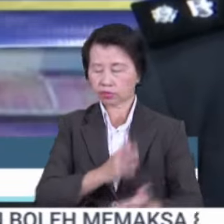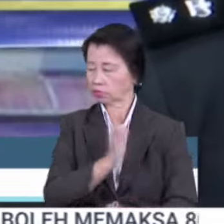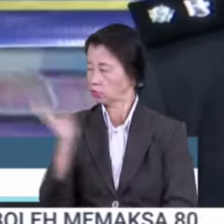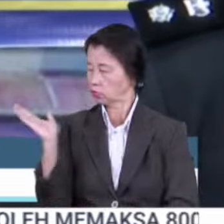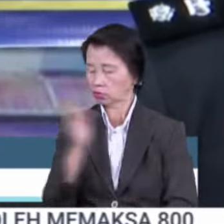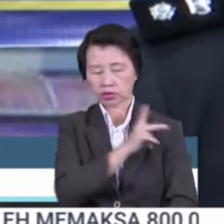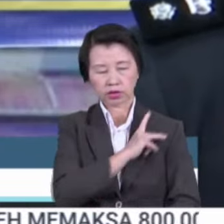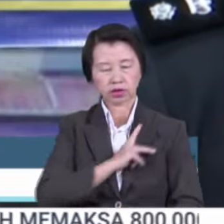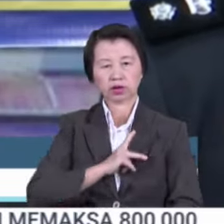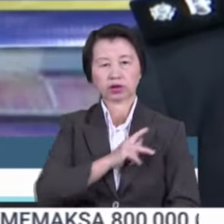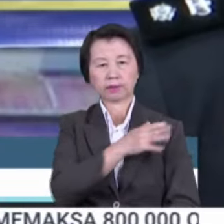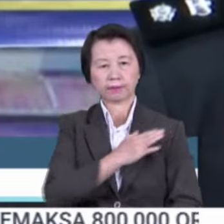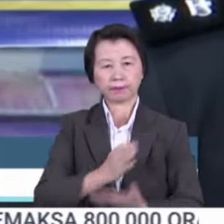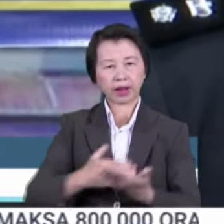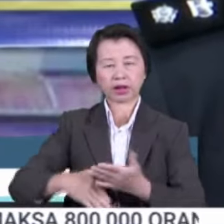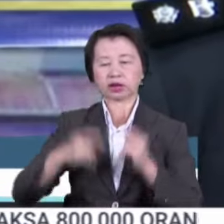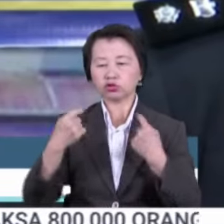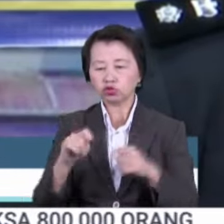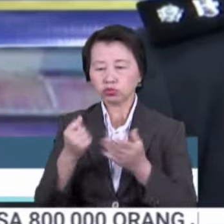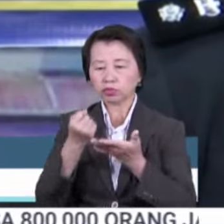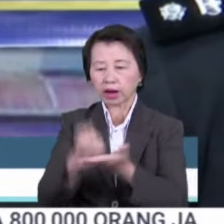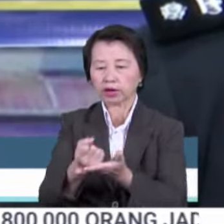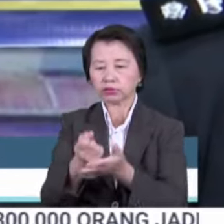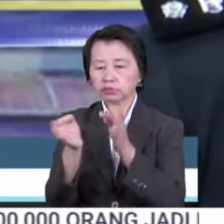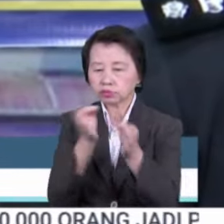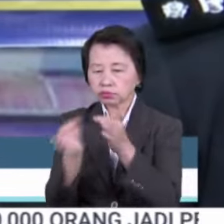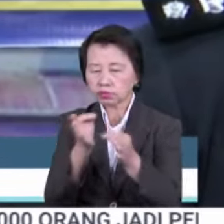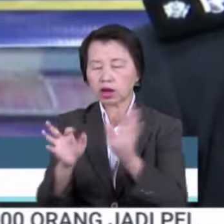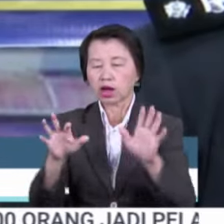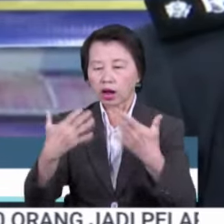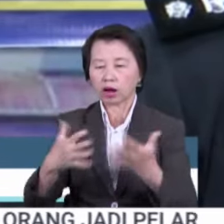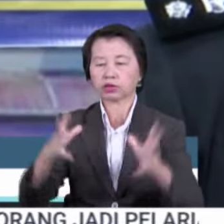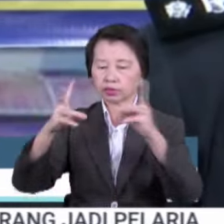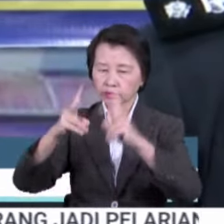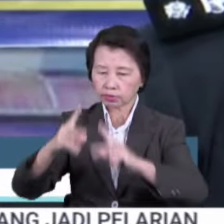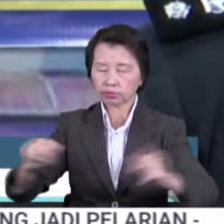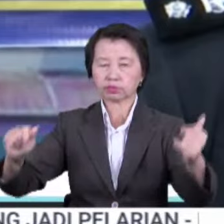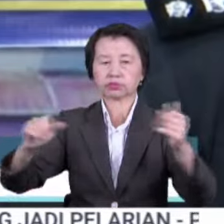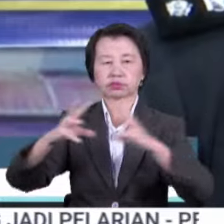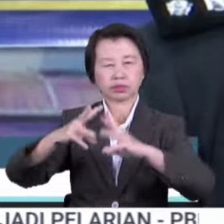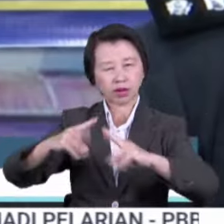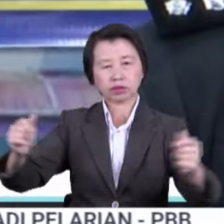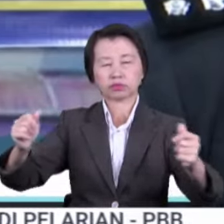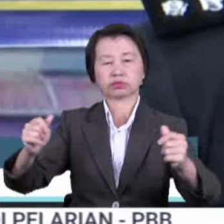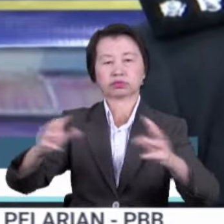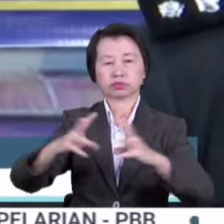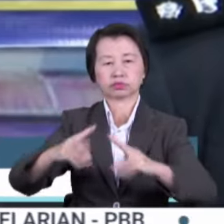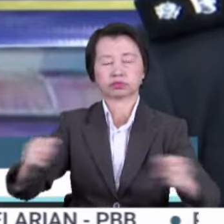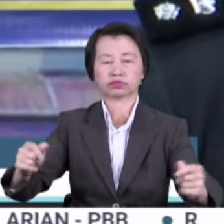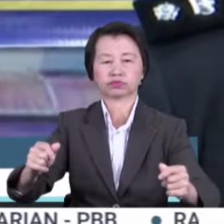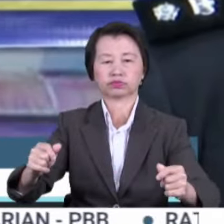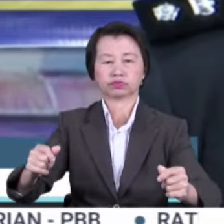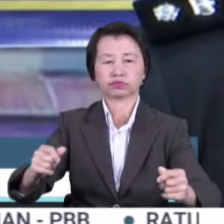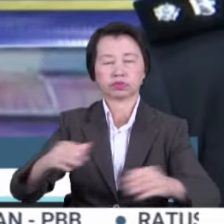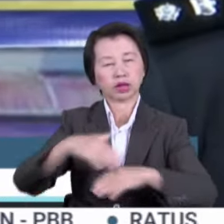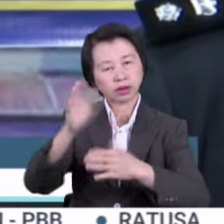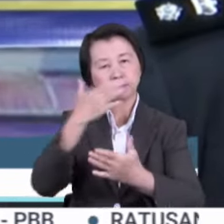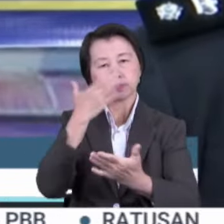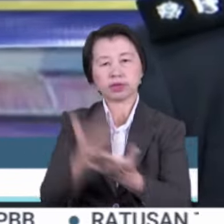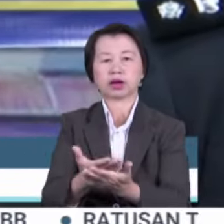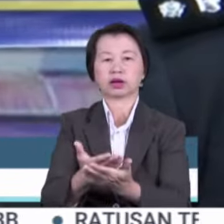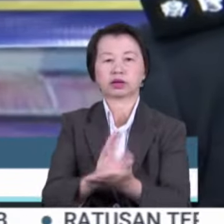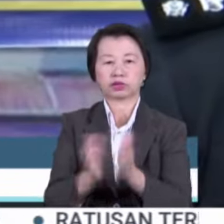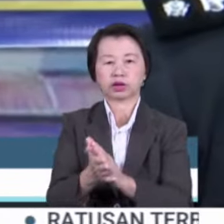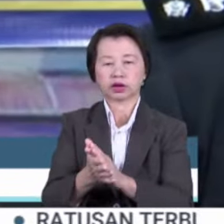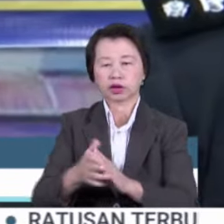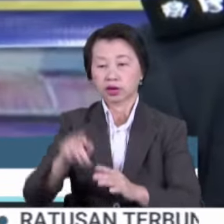menerangkan coba membantu macam mana kita cari solusi yang yang yang lebih baik supaya